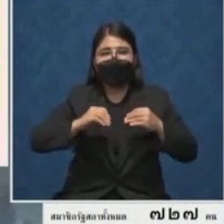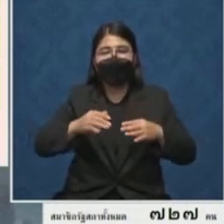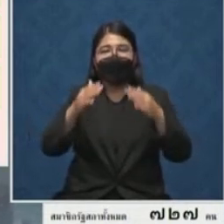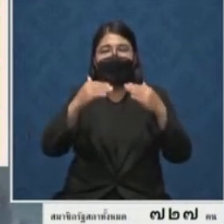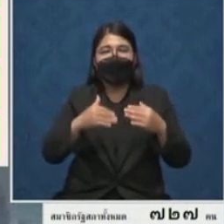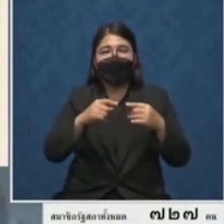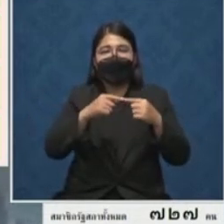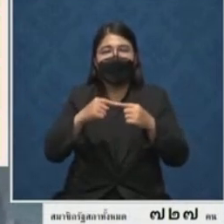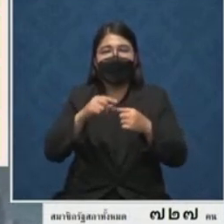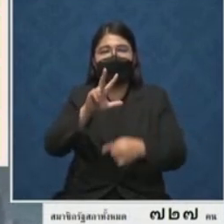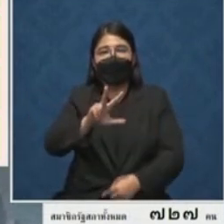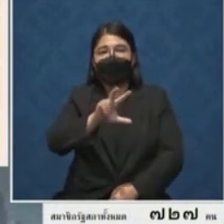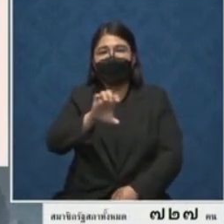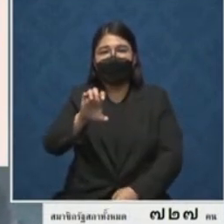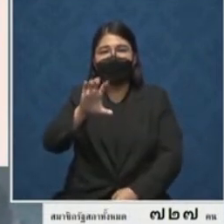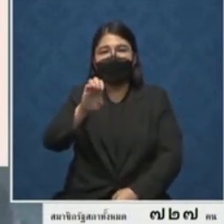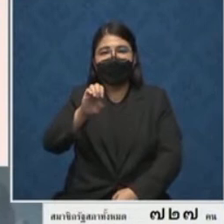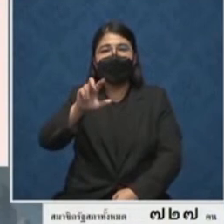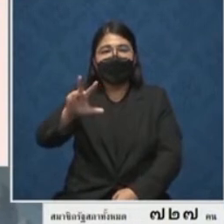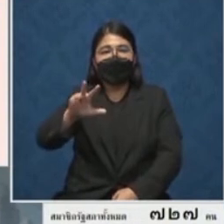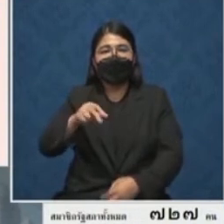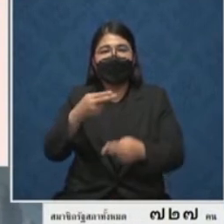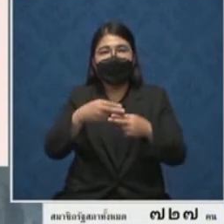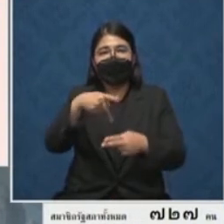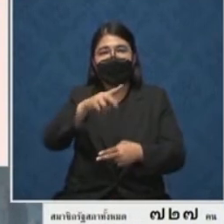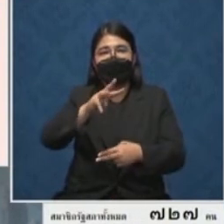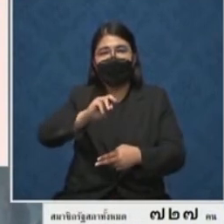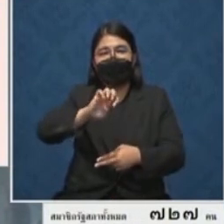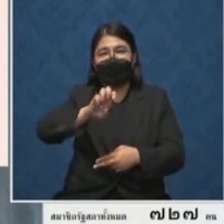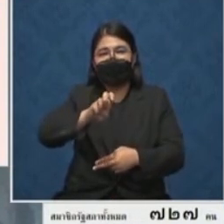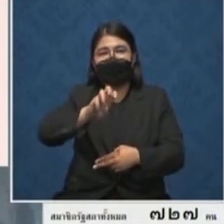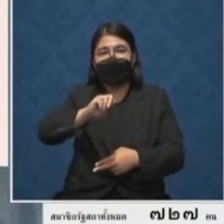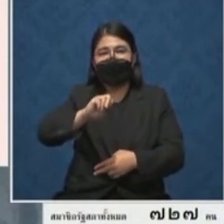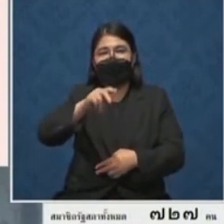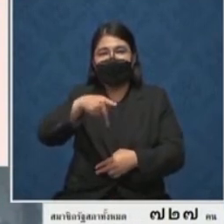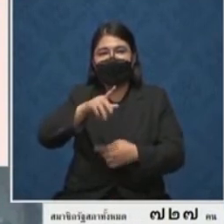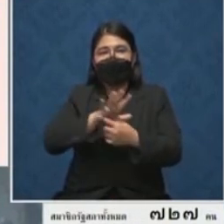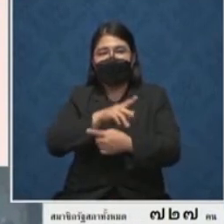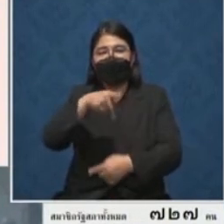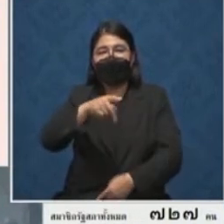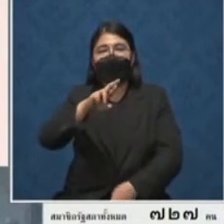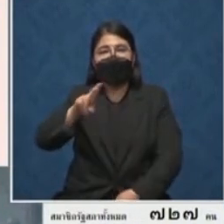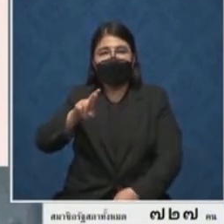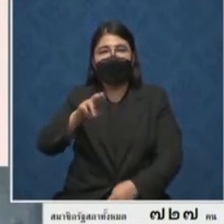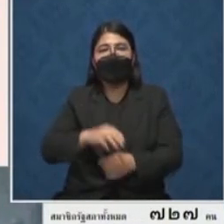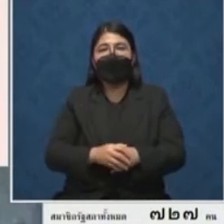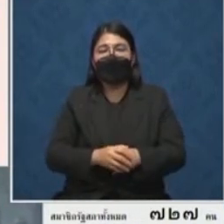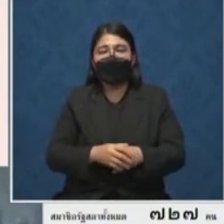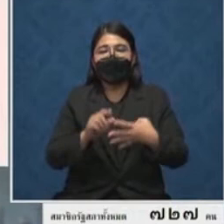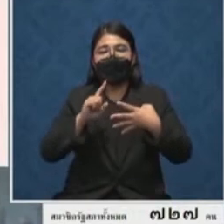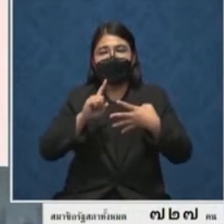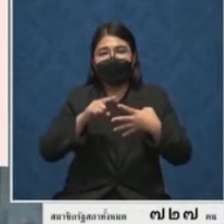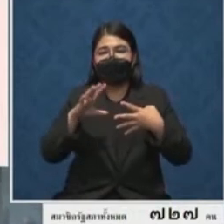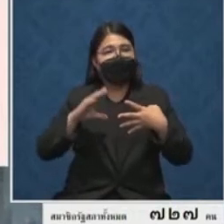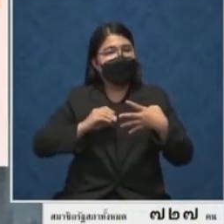353นางสาวพิมพรพรพฤทธิพันธ์ 1ไม่รับหลักการ2ไม่รับ